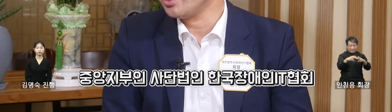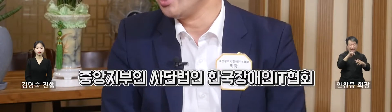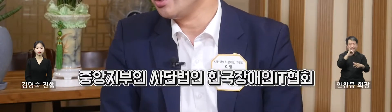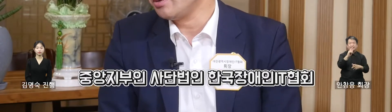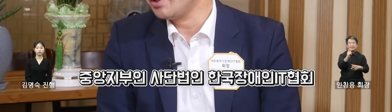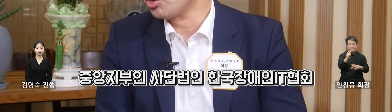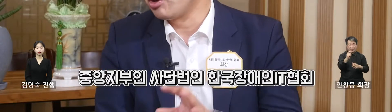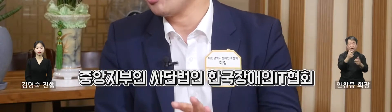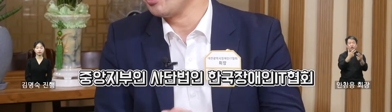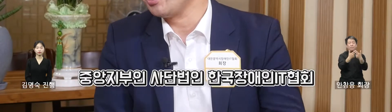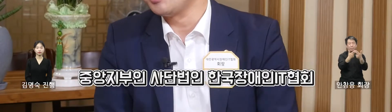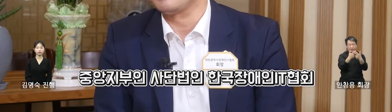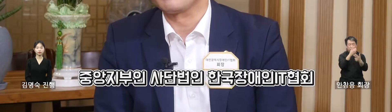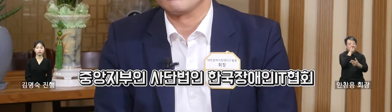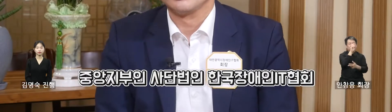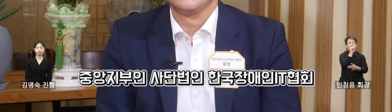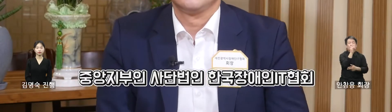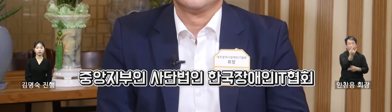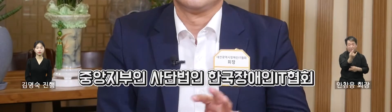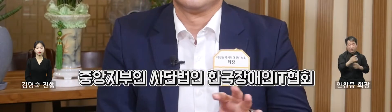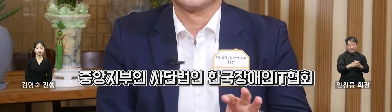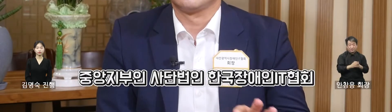IT협회가 저희 협회 중앙인데요.